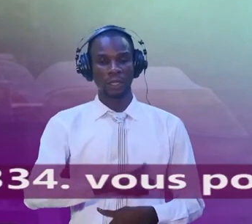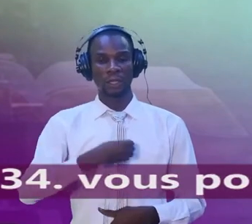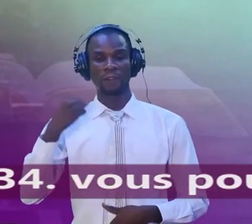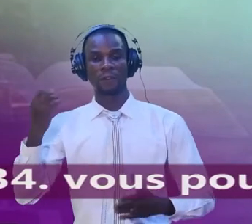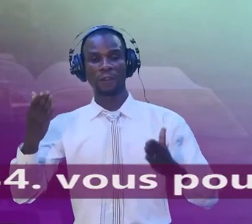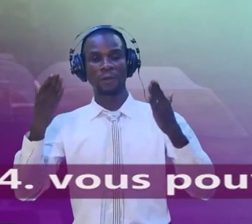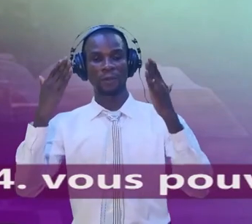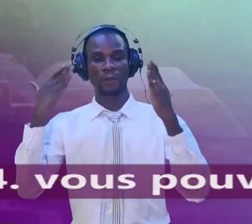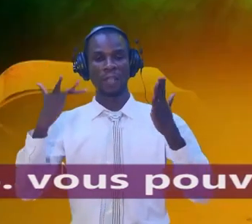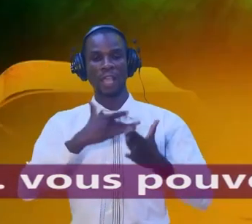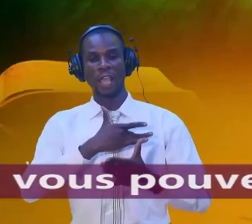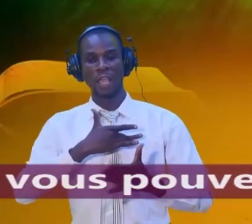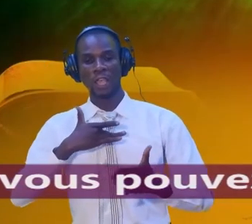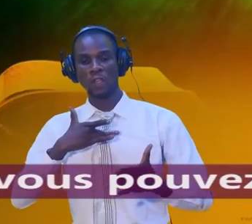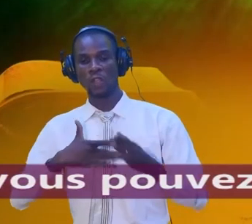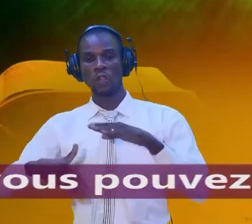Katika Filipi